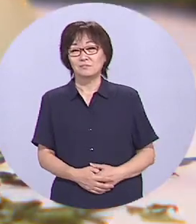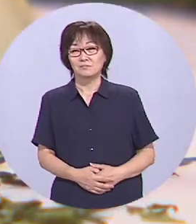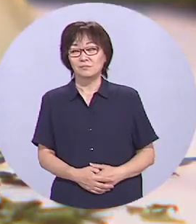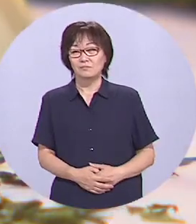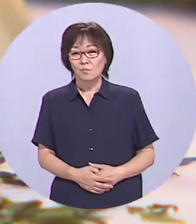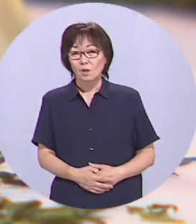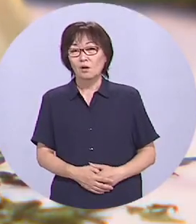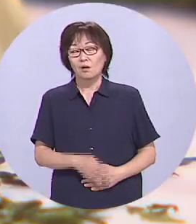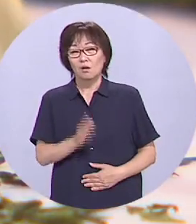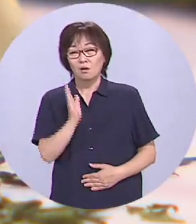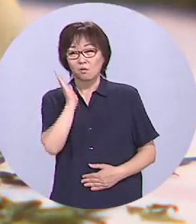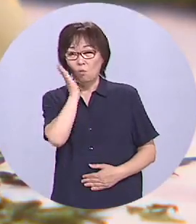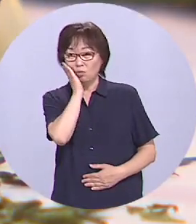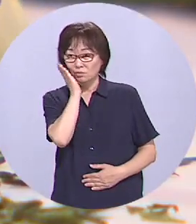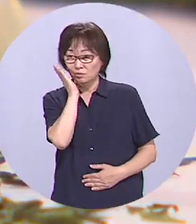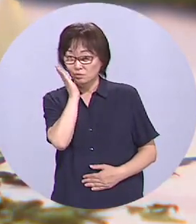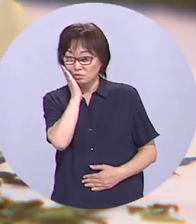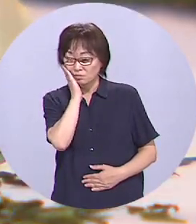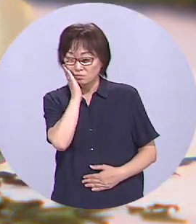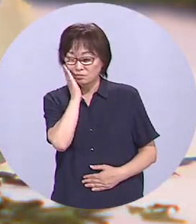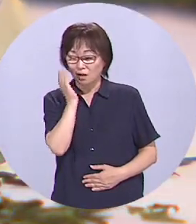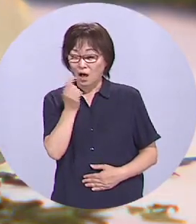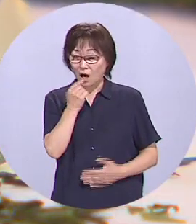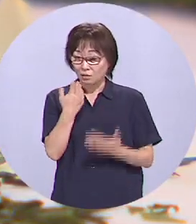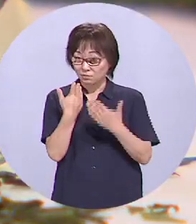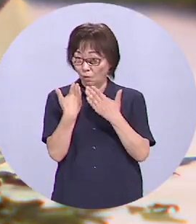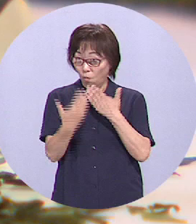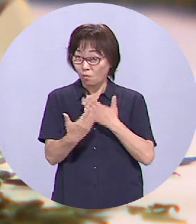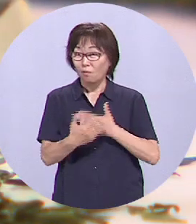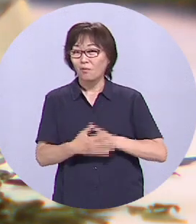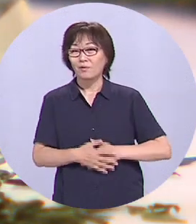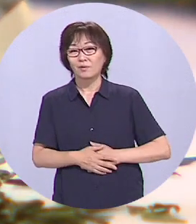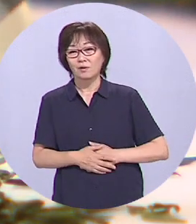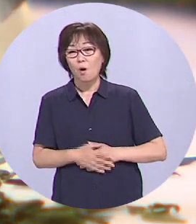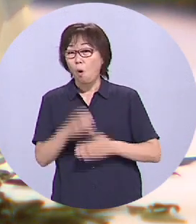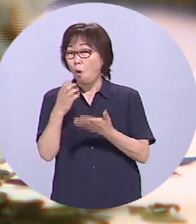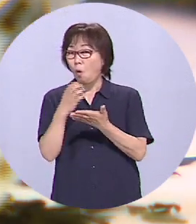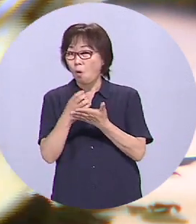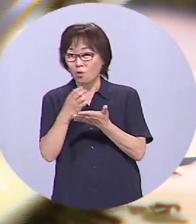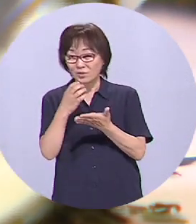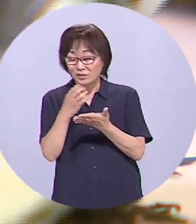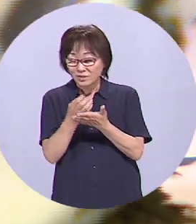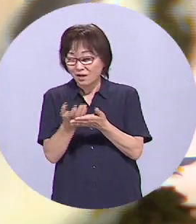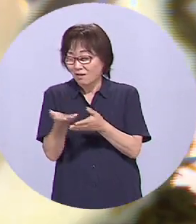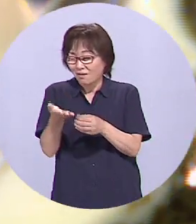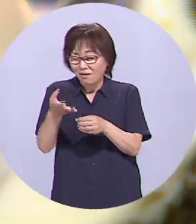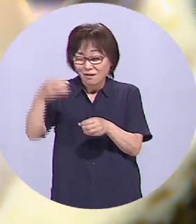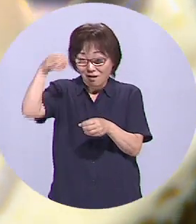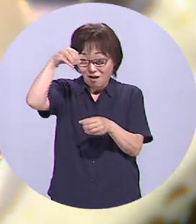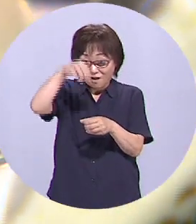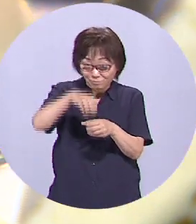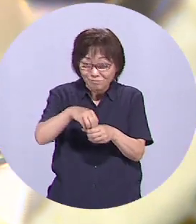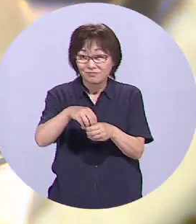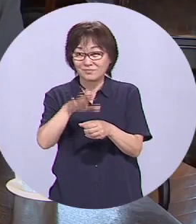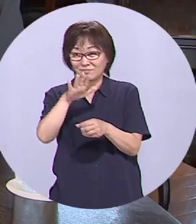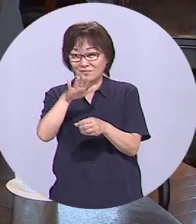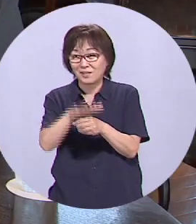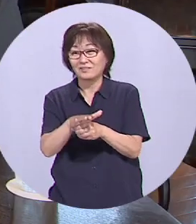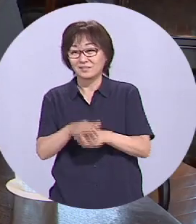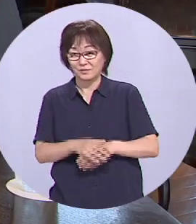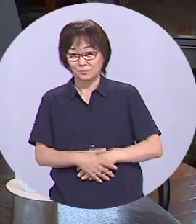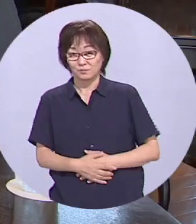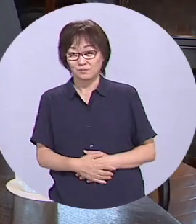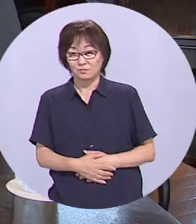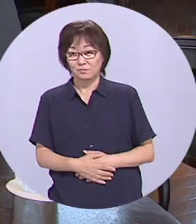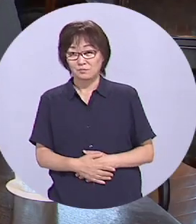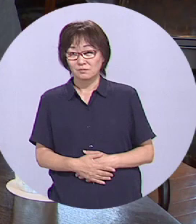めちゃくちゃうまいよこれ。 濃厚。 濃厚だね。 うん、お茶の良さを詰め込んだみたいな。